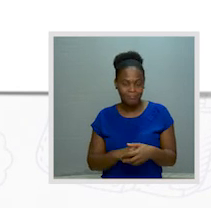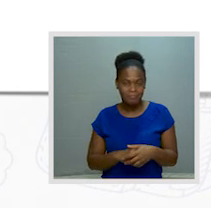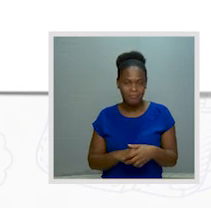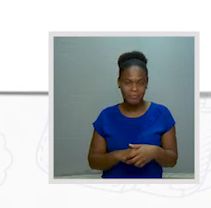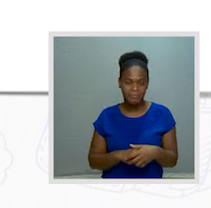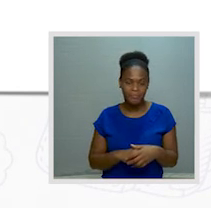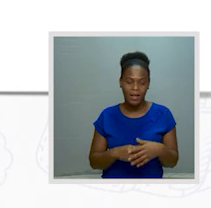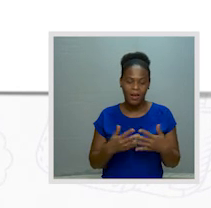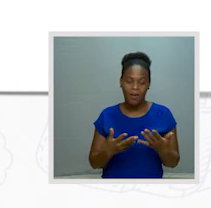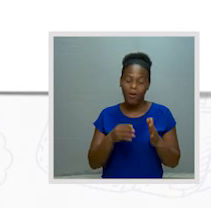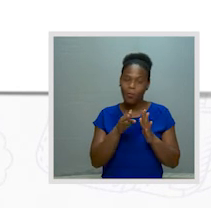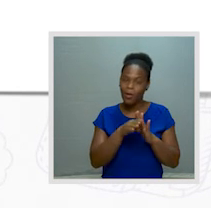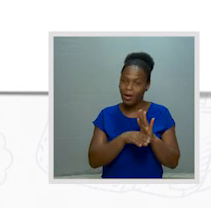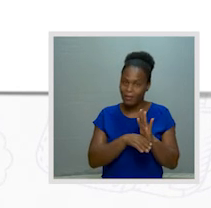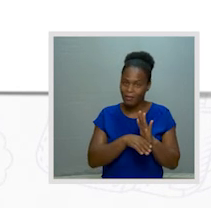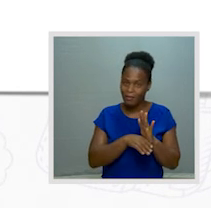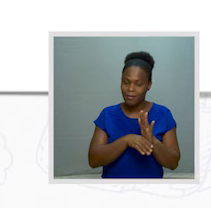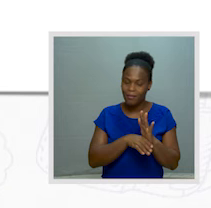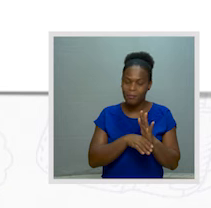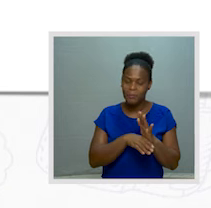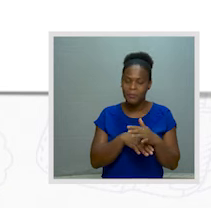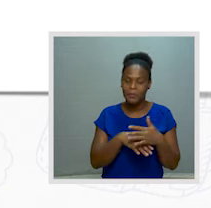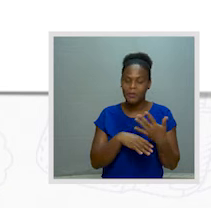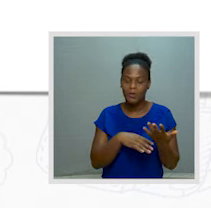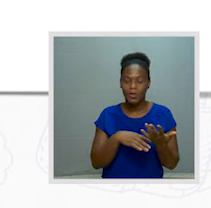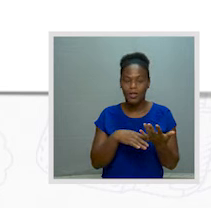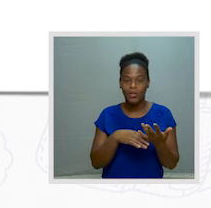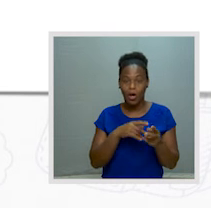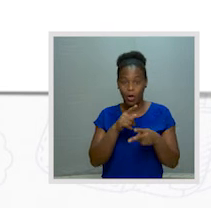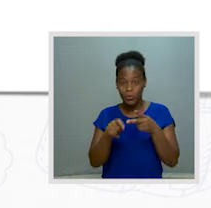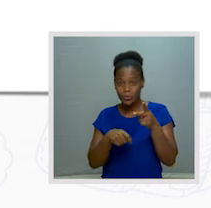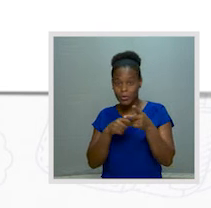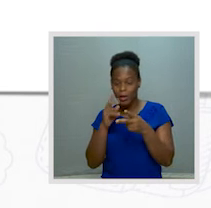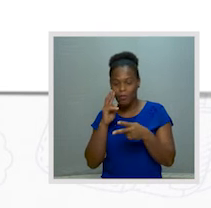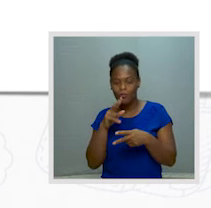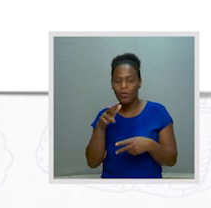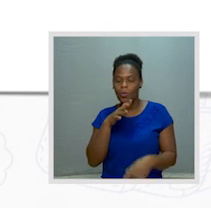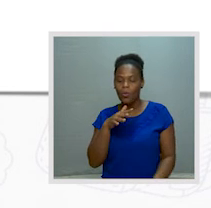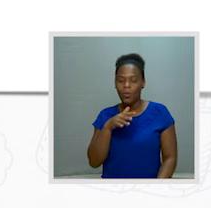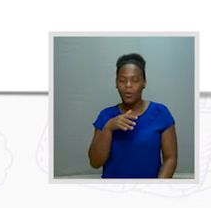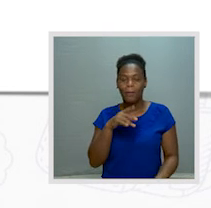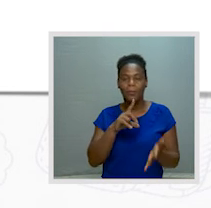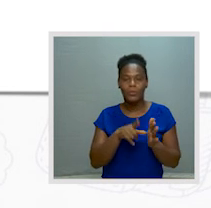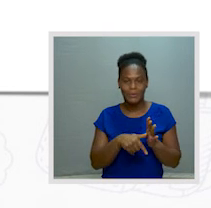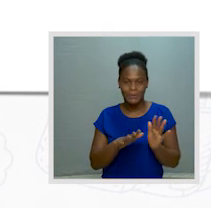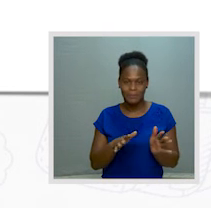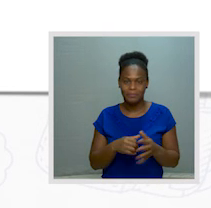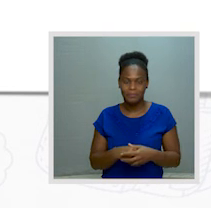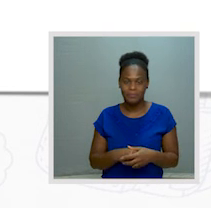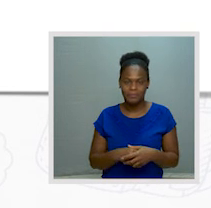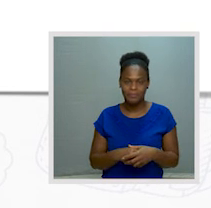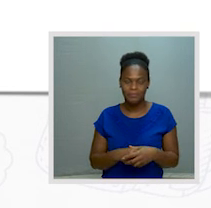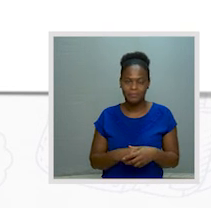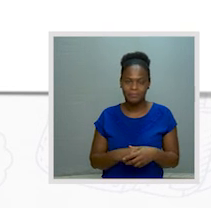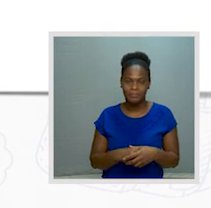voyez? Un programme dont le reportage, on a utilisé un